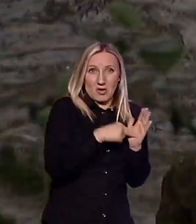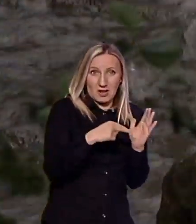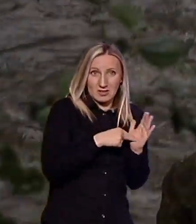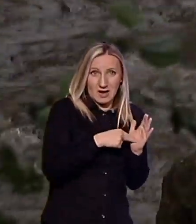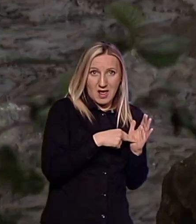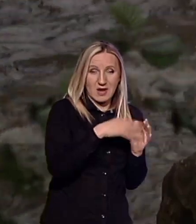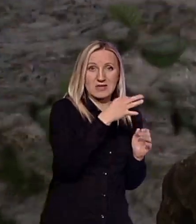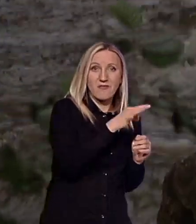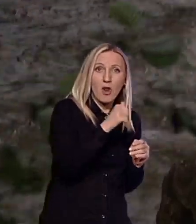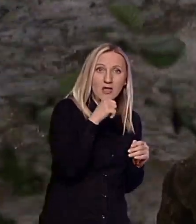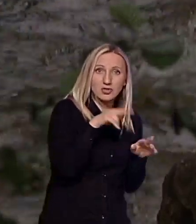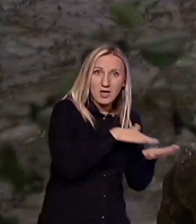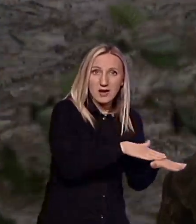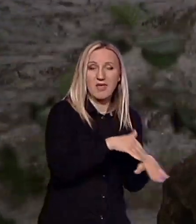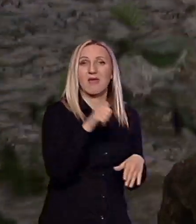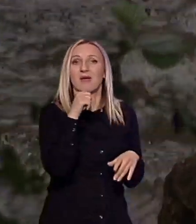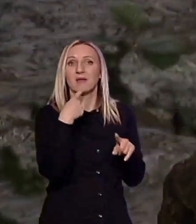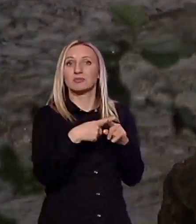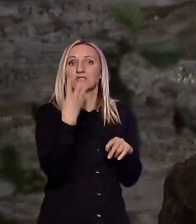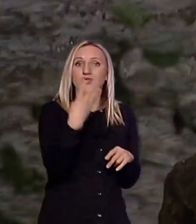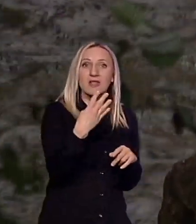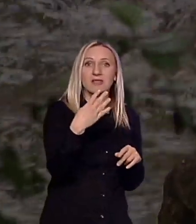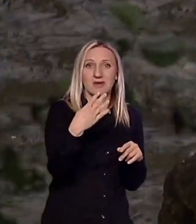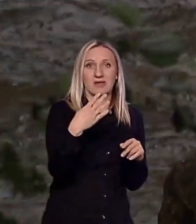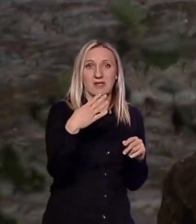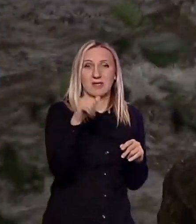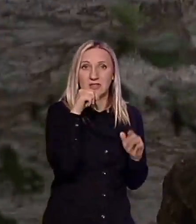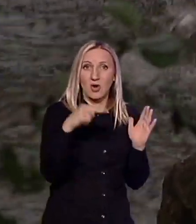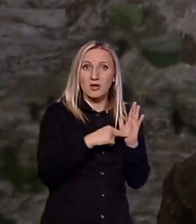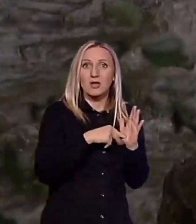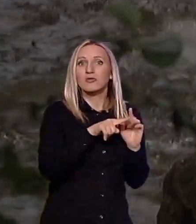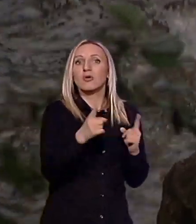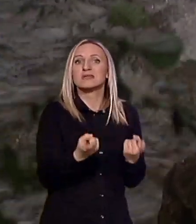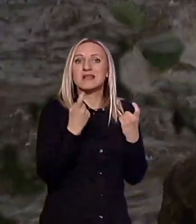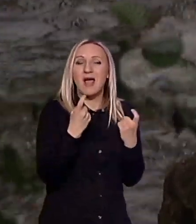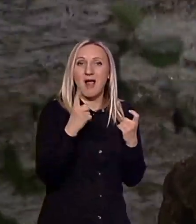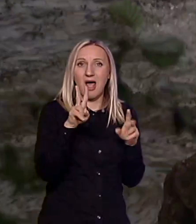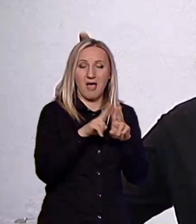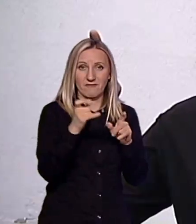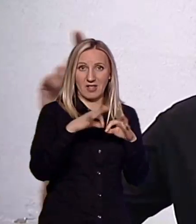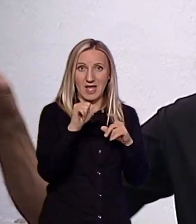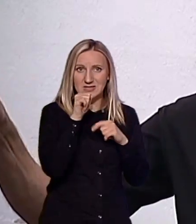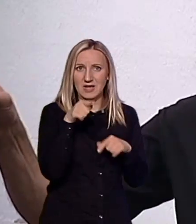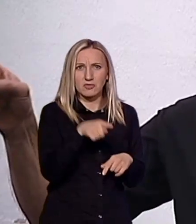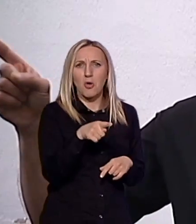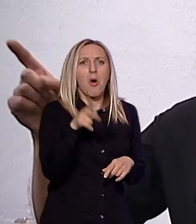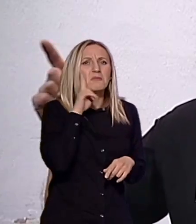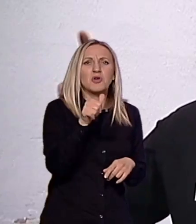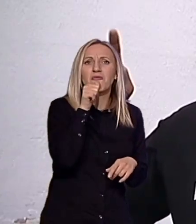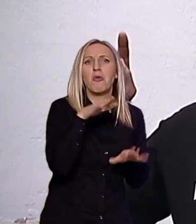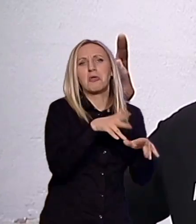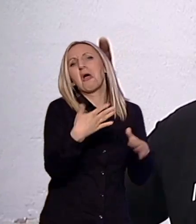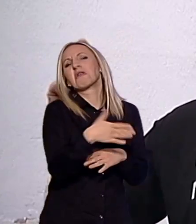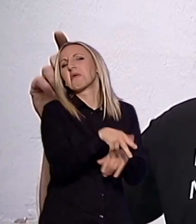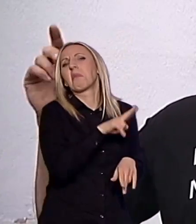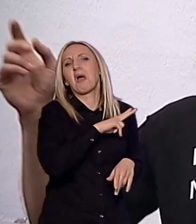Planiraju se 4 mini hidroelektrana od ovog mesta pa do sela Vlasi. Ta voda nije samo voda u kojoj žive ribe i u kojoj